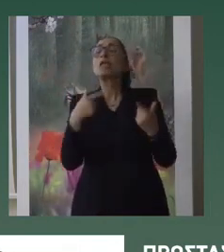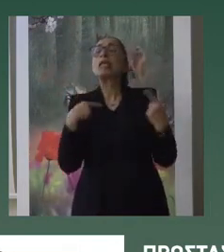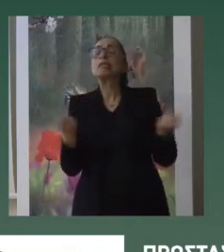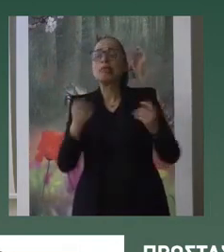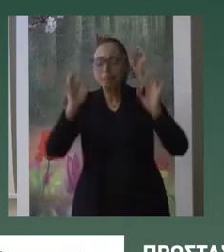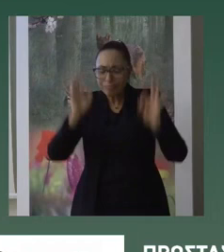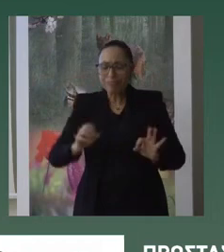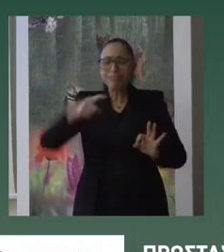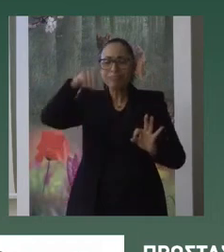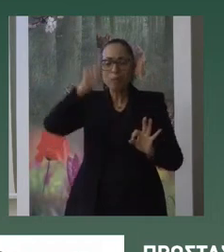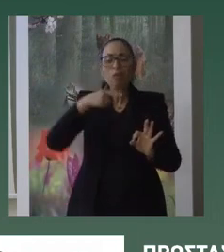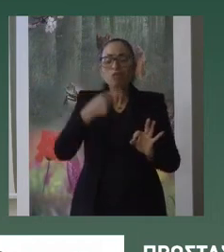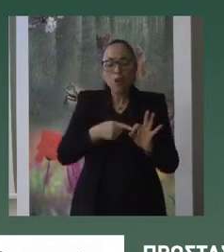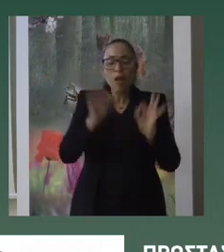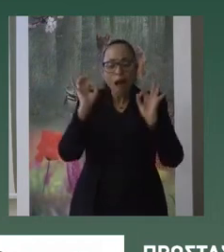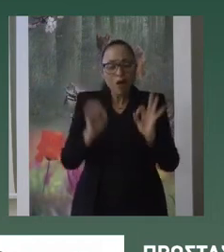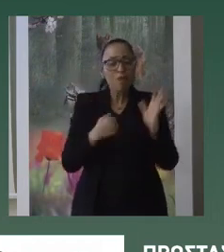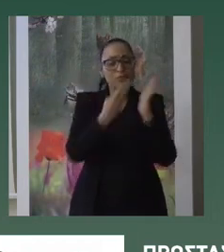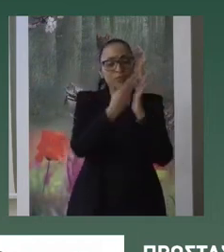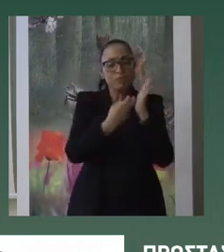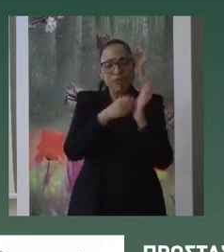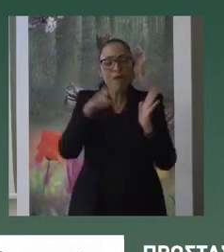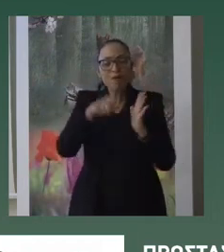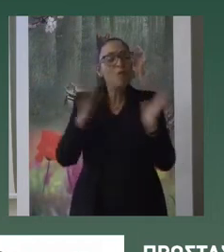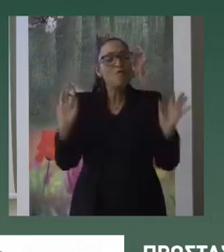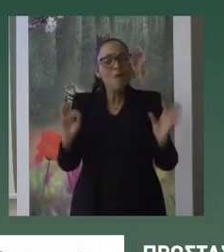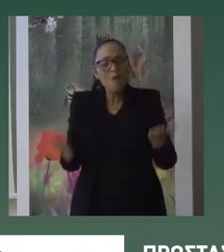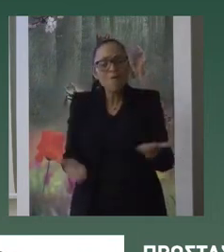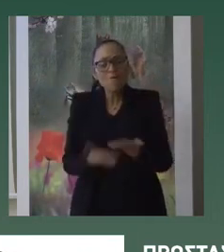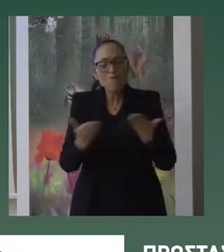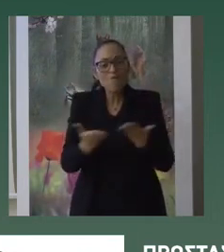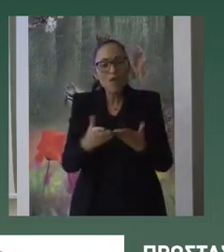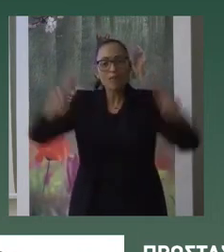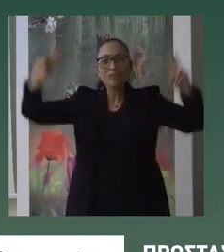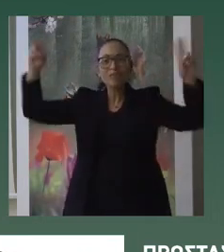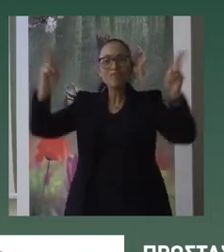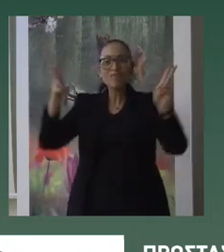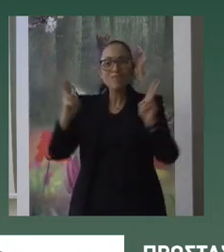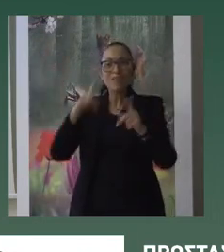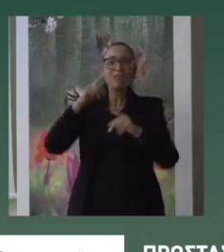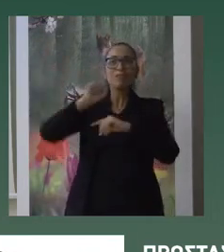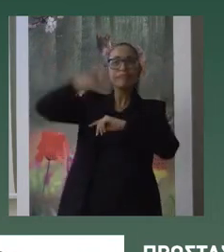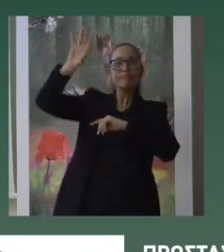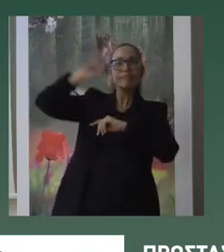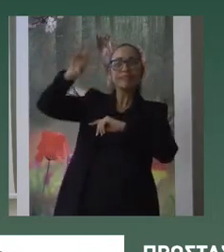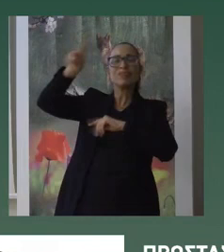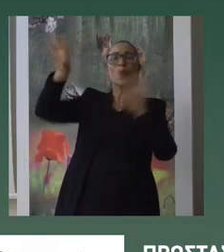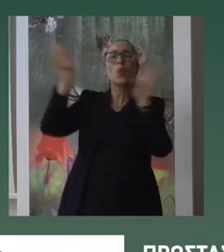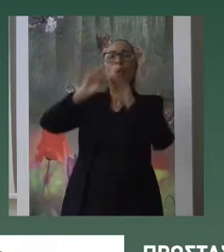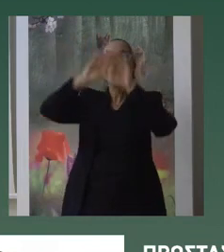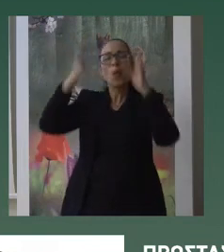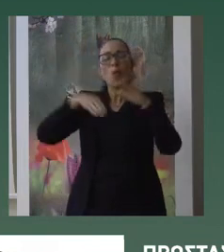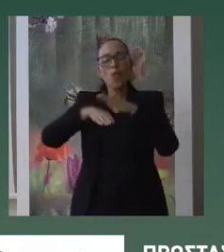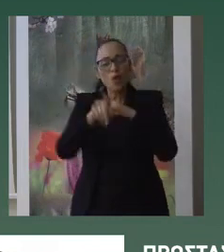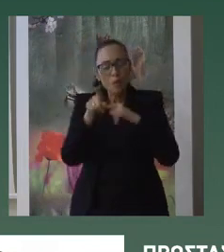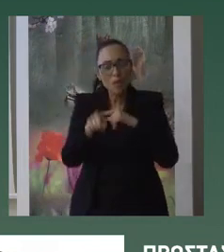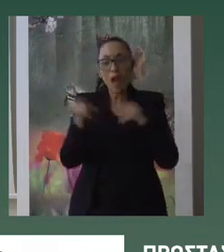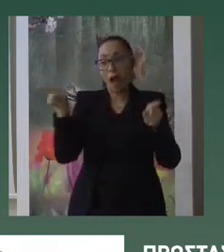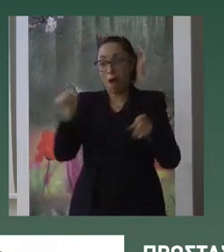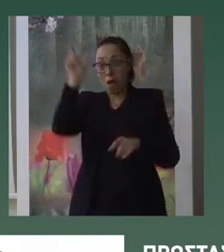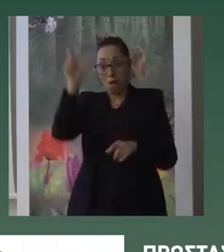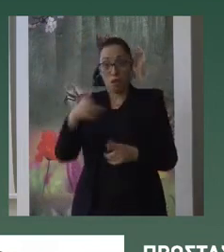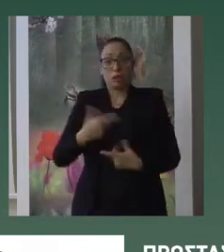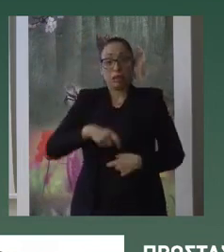εκείνη την ημέρα, σου λέει πόσο συνέβαλε στη μείωση των εκπομπών αερίων θερμοκηπίου. Δηλαδή, ο συγκεκριμένος, μάλλον άντρας είναι, ο κυσμένος